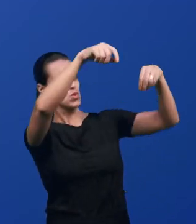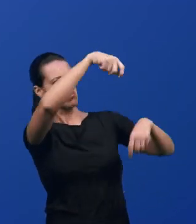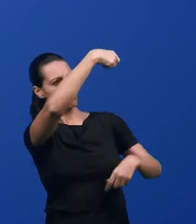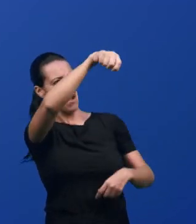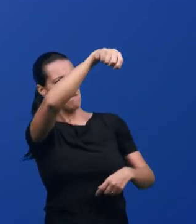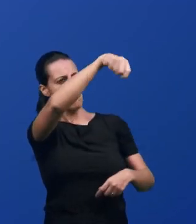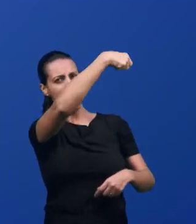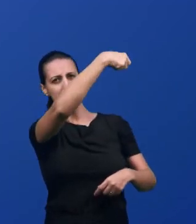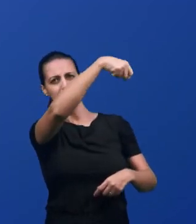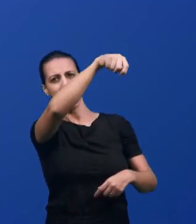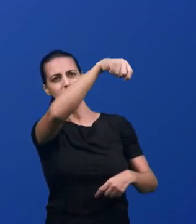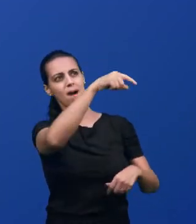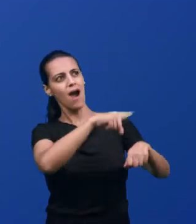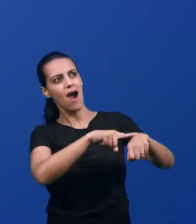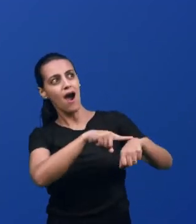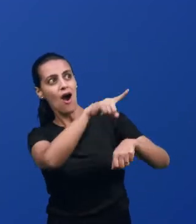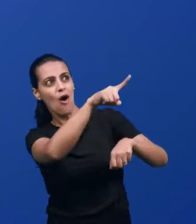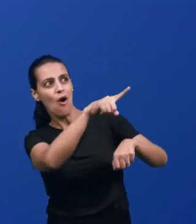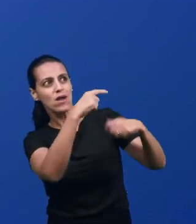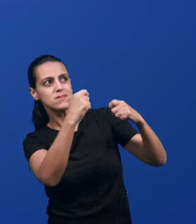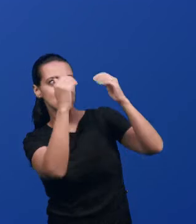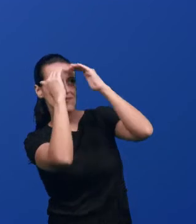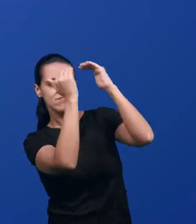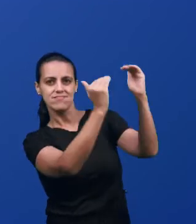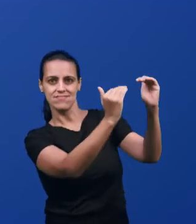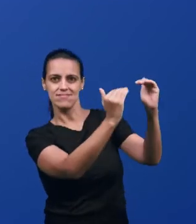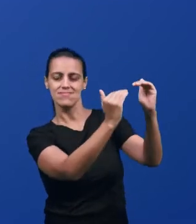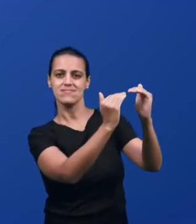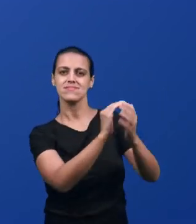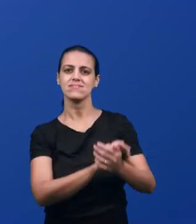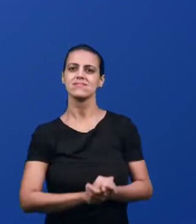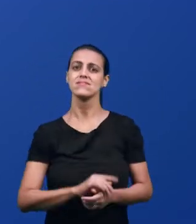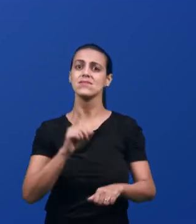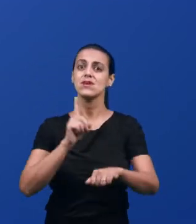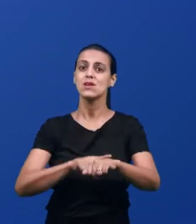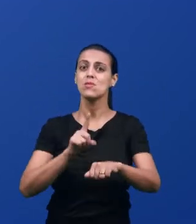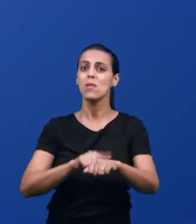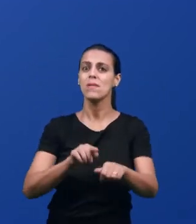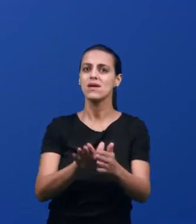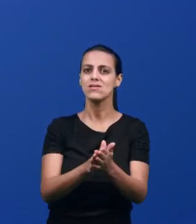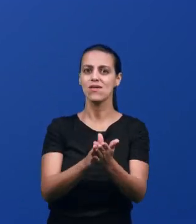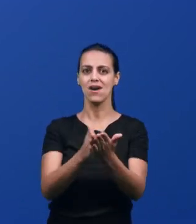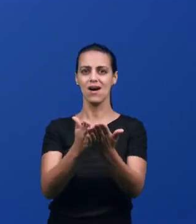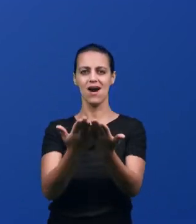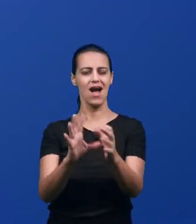son des cloches de l'Église romaine. Il n'avait pas la possibilité d'ascension sociale.